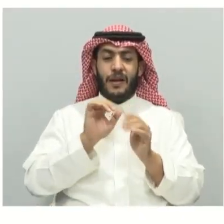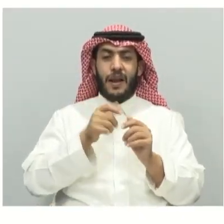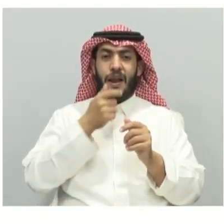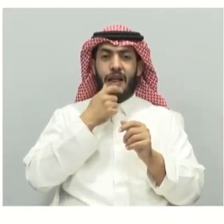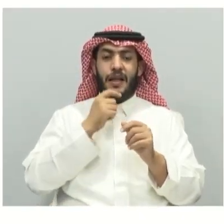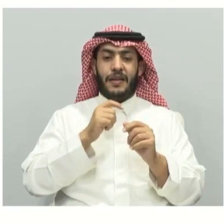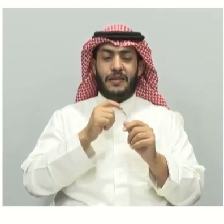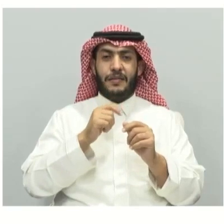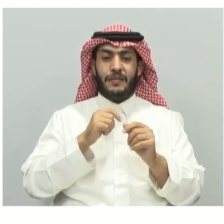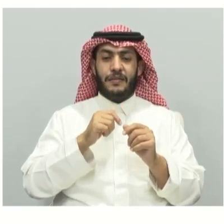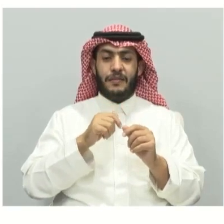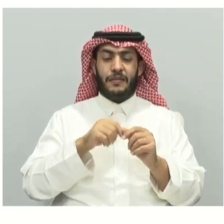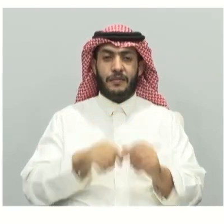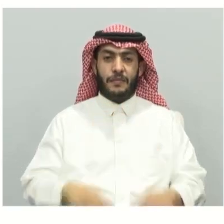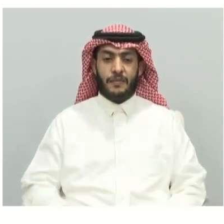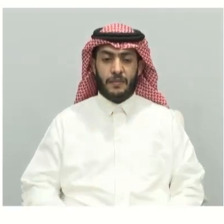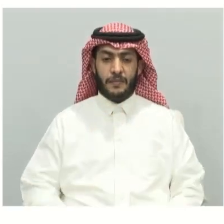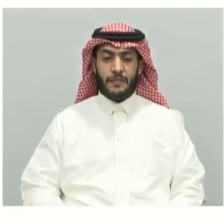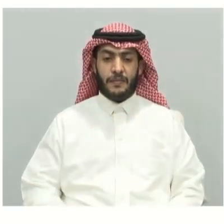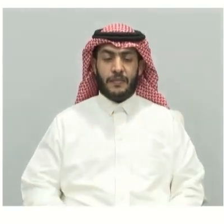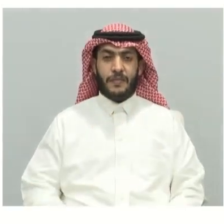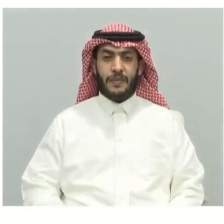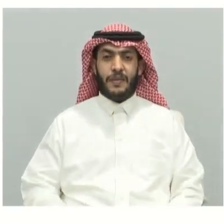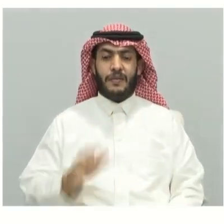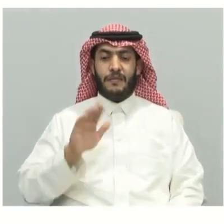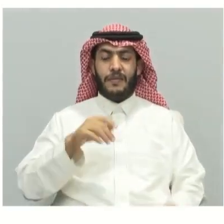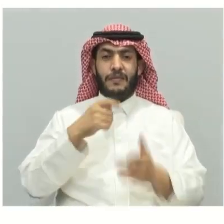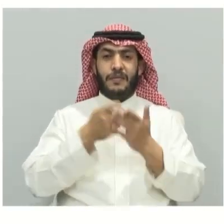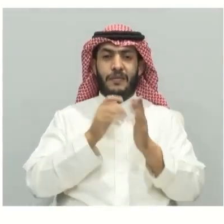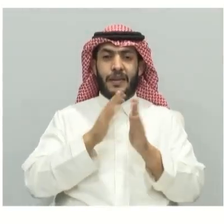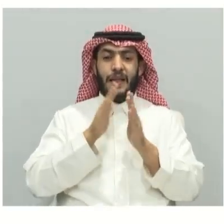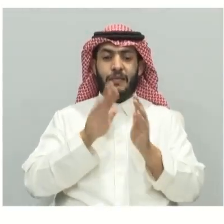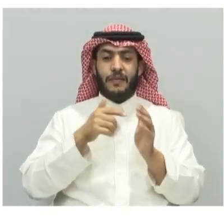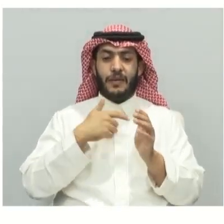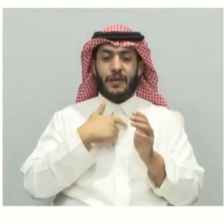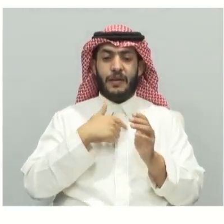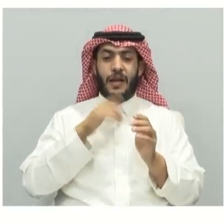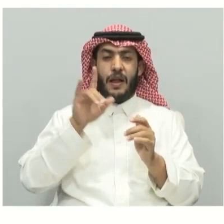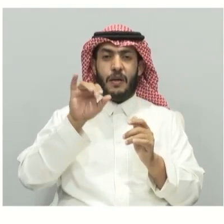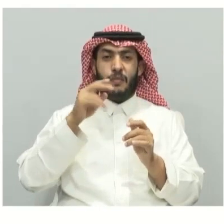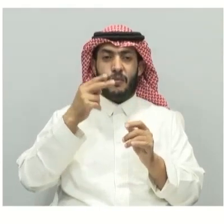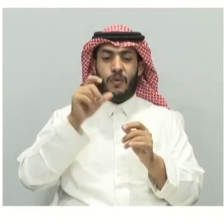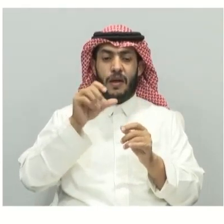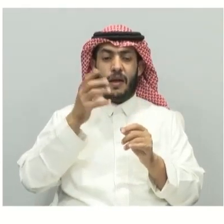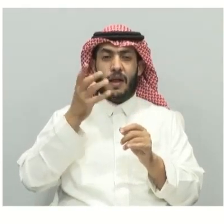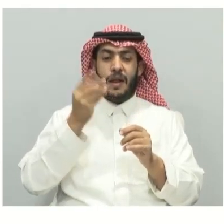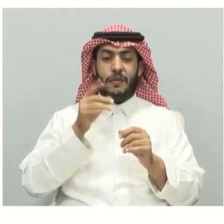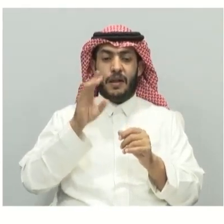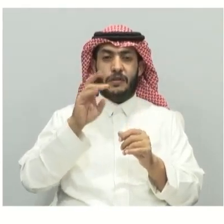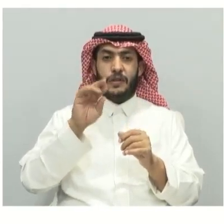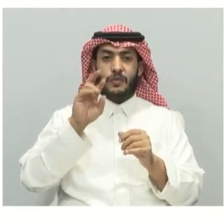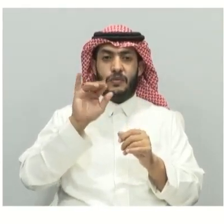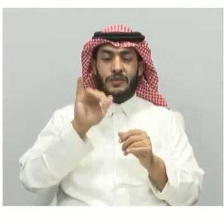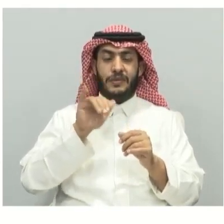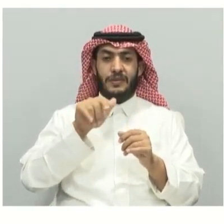في الوضع في الحديث هناك مؤلف من المؤلفات اسمه الموضوعات لابن الجوزي